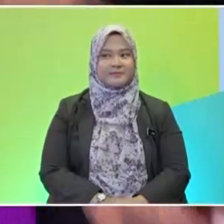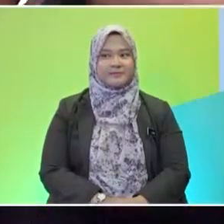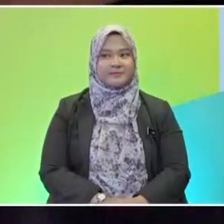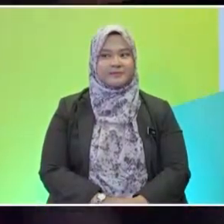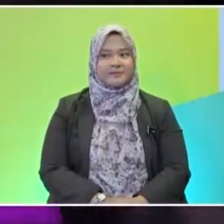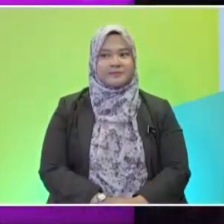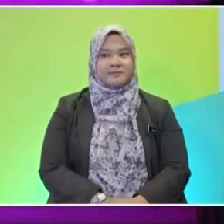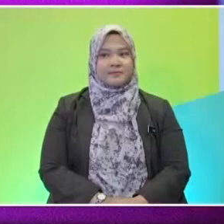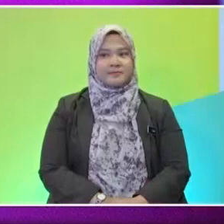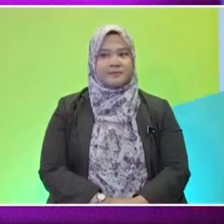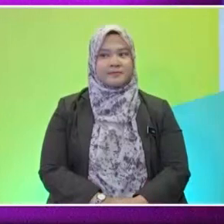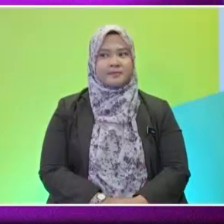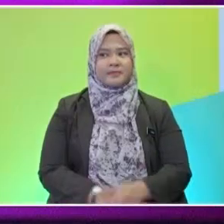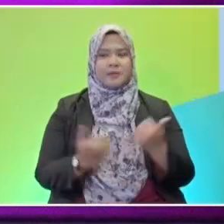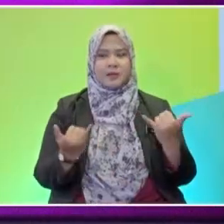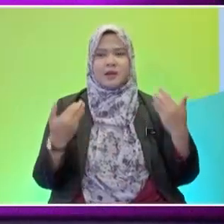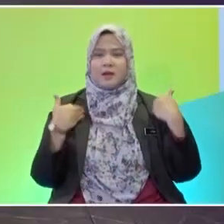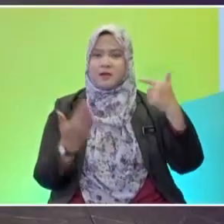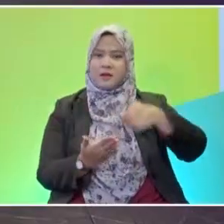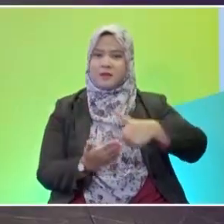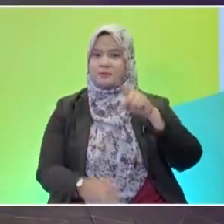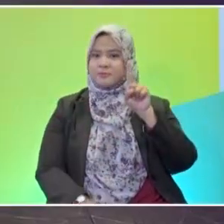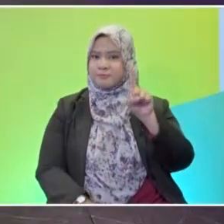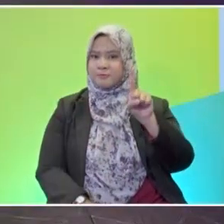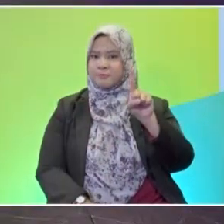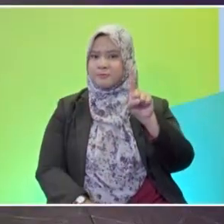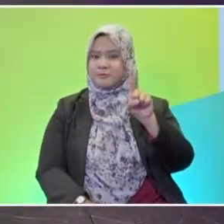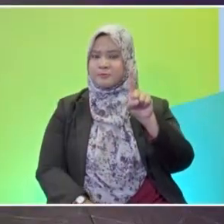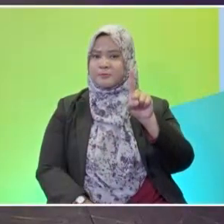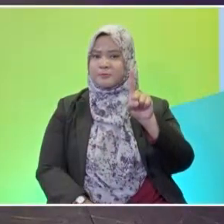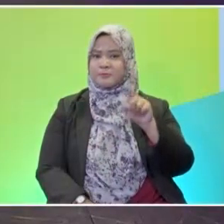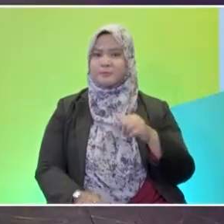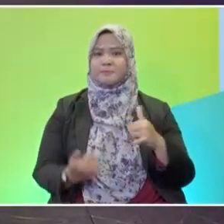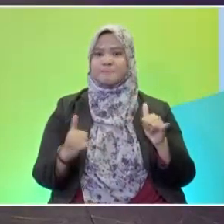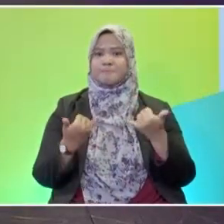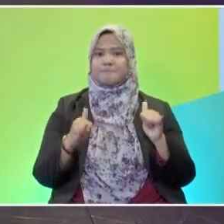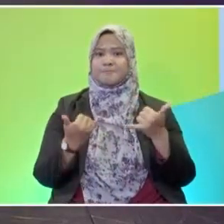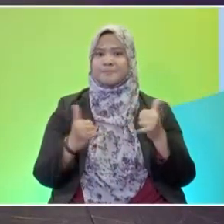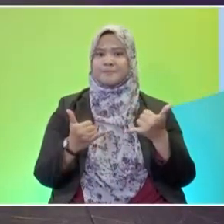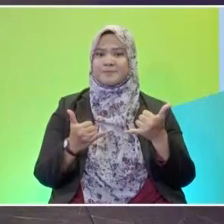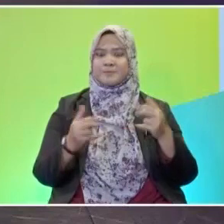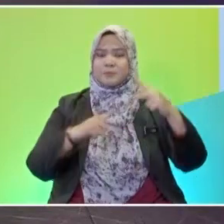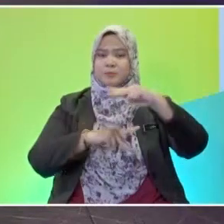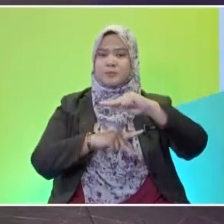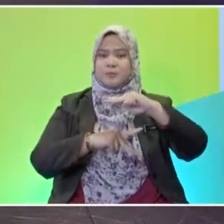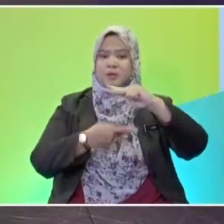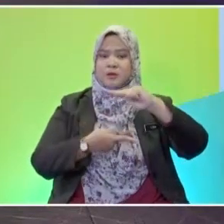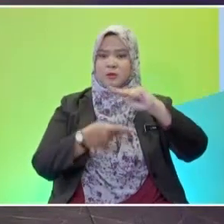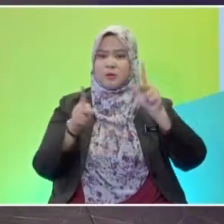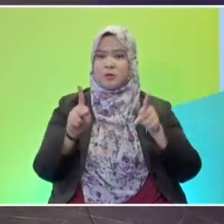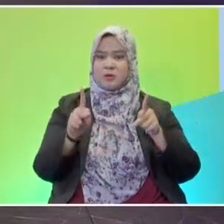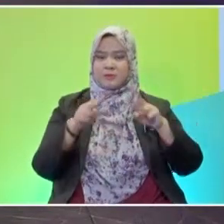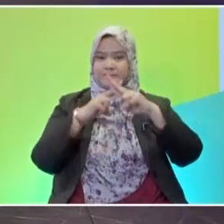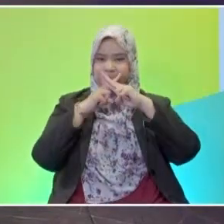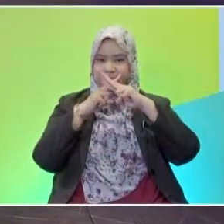ada tiga cara tiga cabairan seterusnya kita tengok dulu apakah kotak misteri